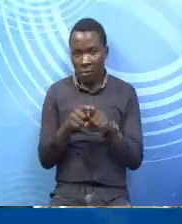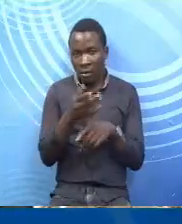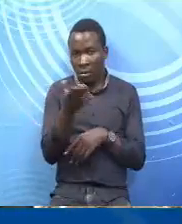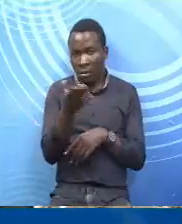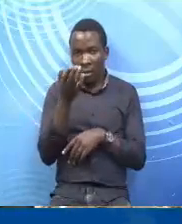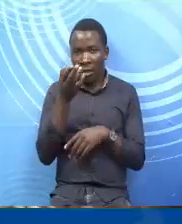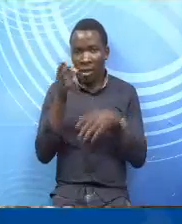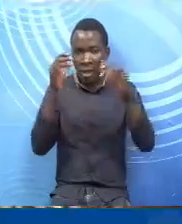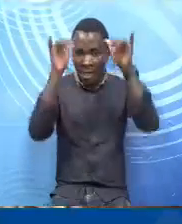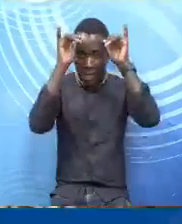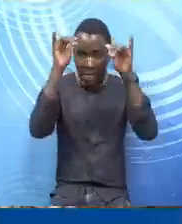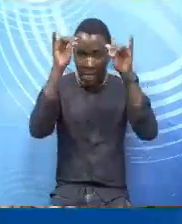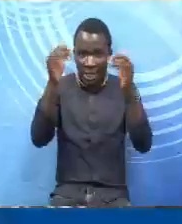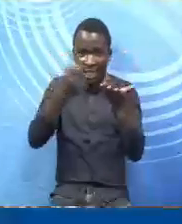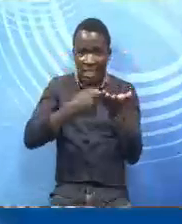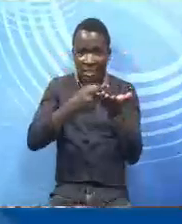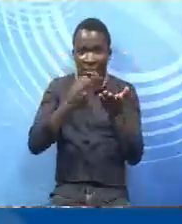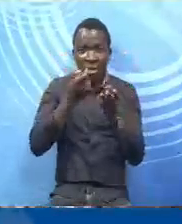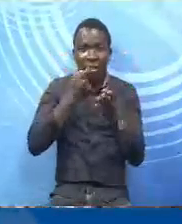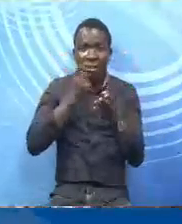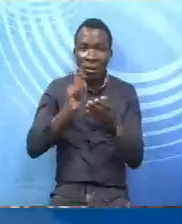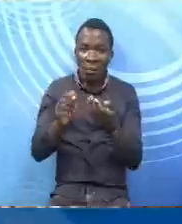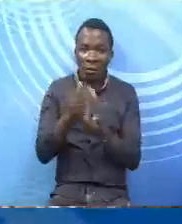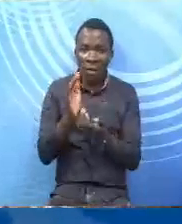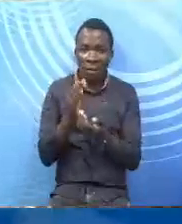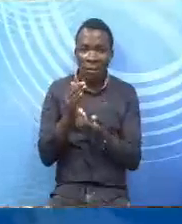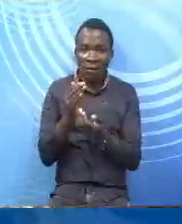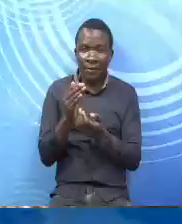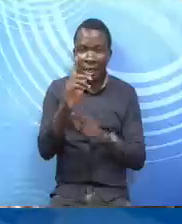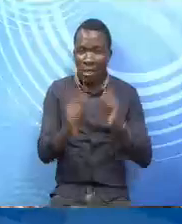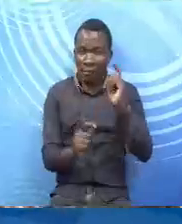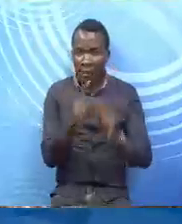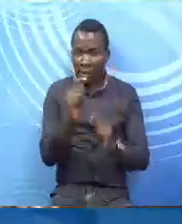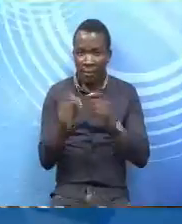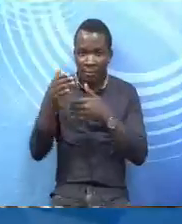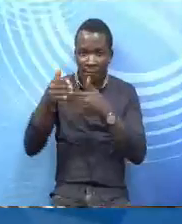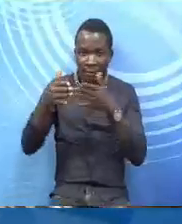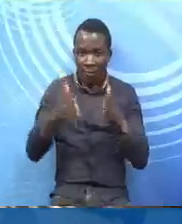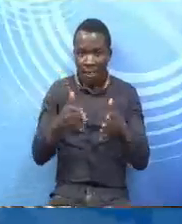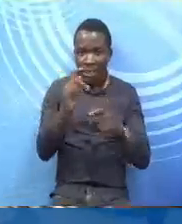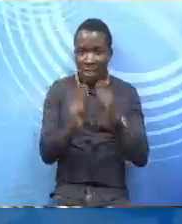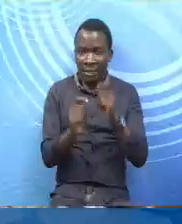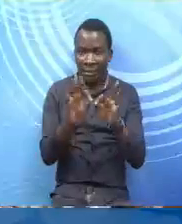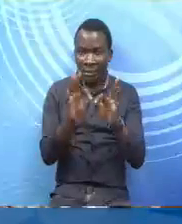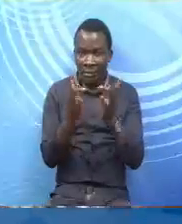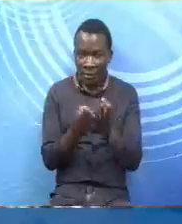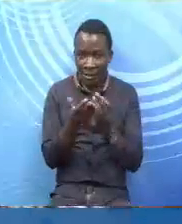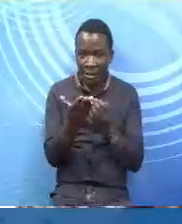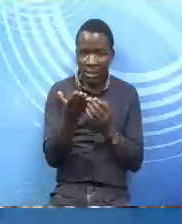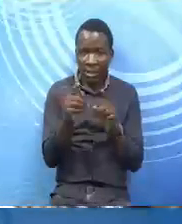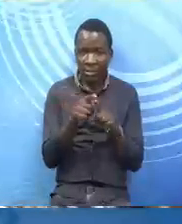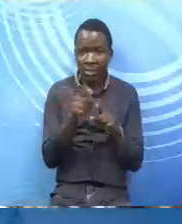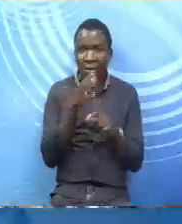inka z'inzungu kandi zigomba kwitabwaho. Izi nka zakamirwaga abaturanyi zigakamirwa uyu muryango kugira ngo uyu mukecuru nawe